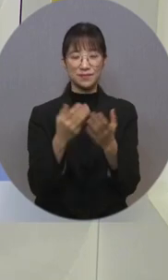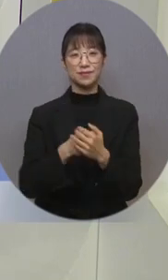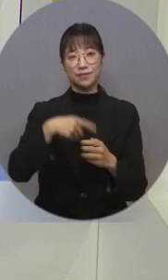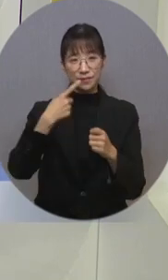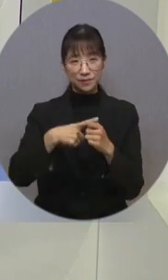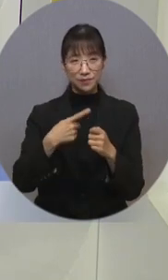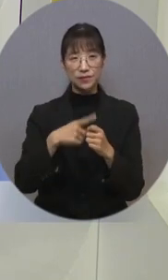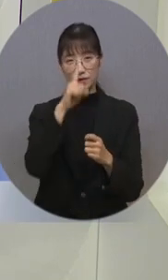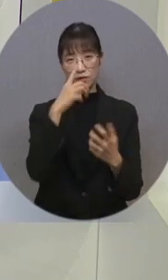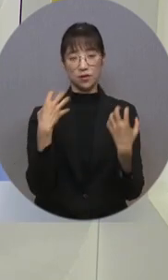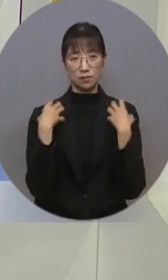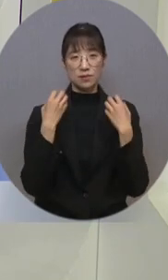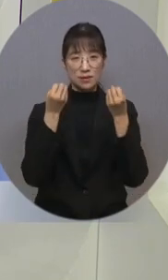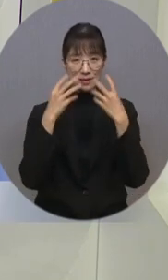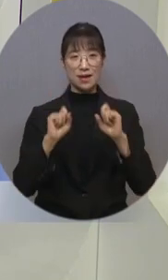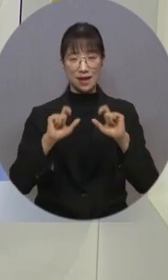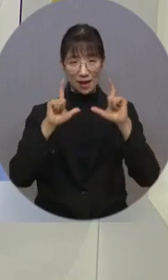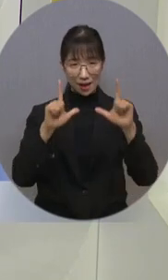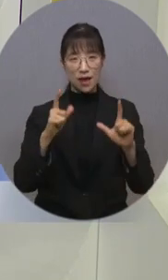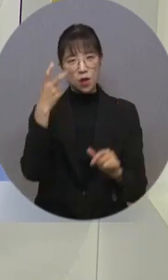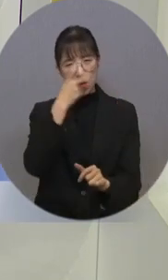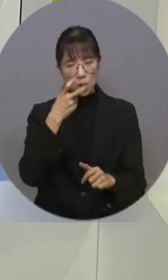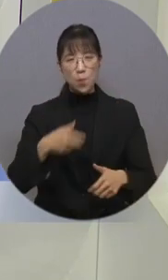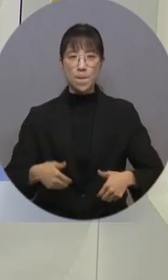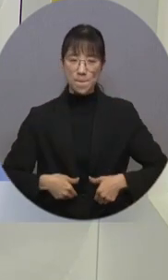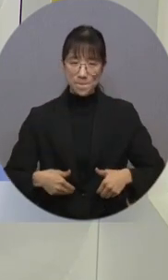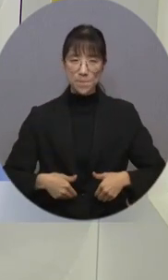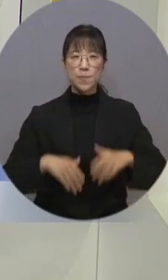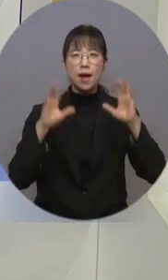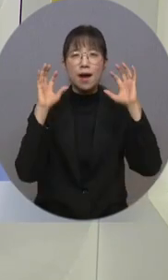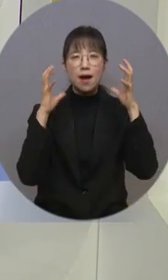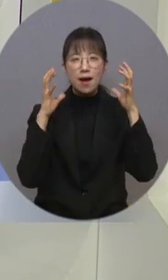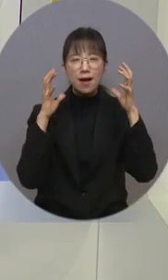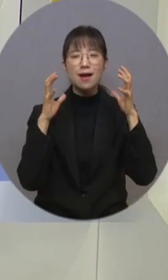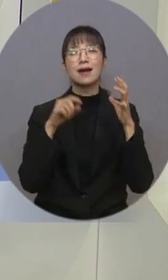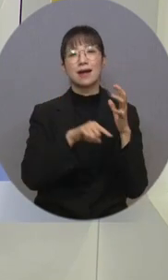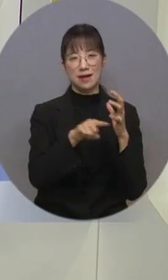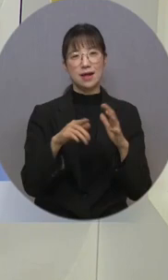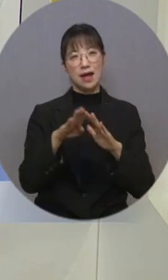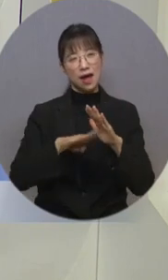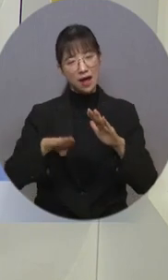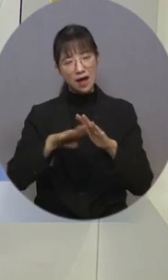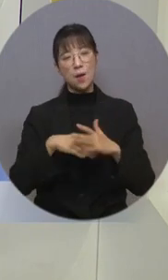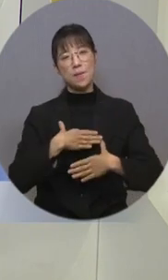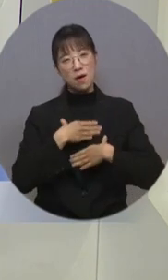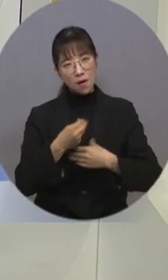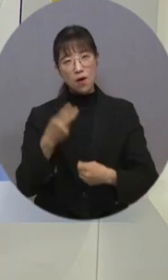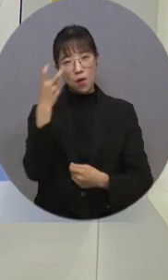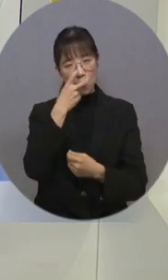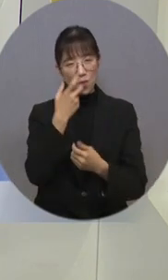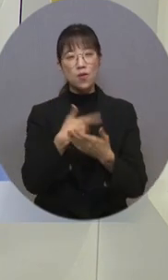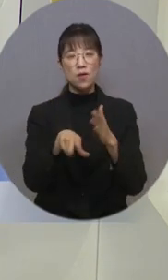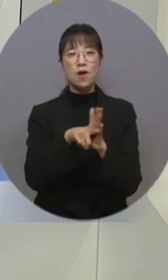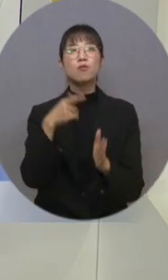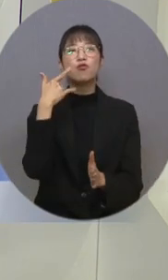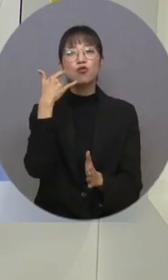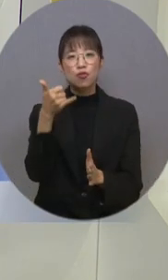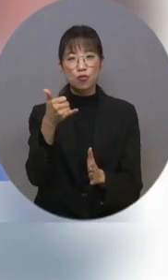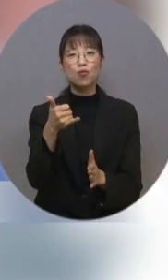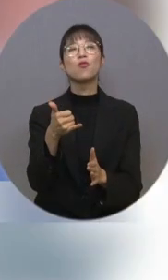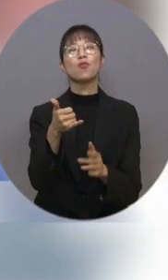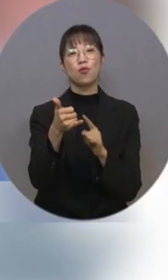정부가 새해부터 돌봄이 집중적으로 필요한 영아를 이 가정에서 편히 돌볼 수 있도록 부모급여를